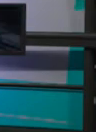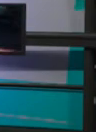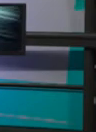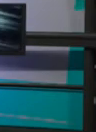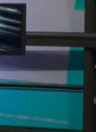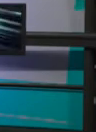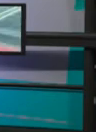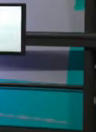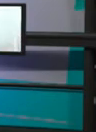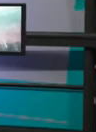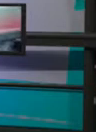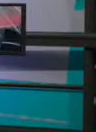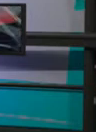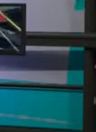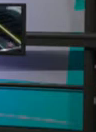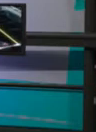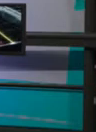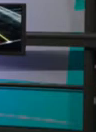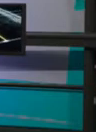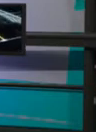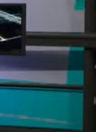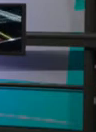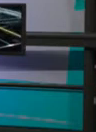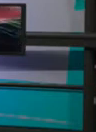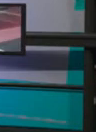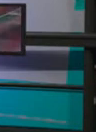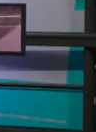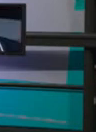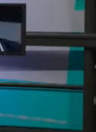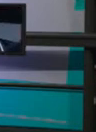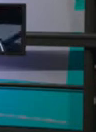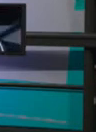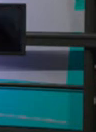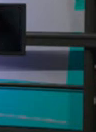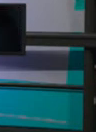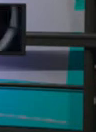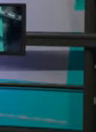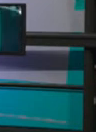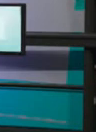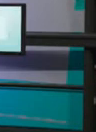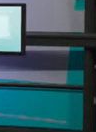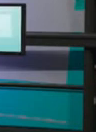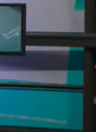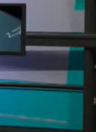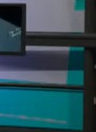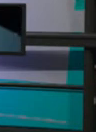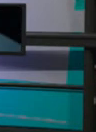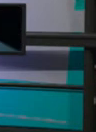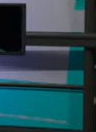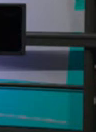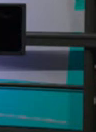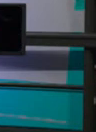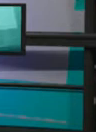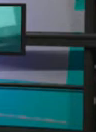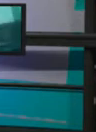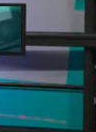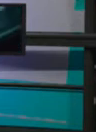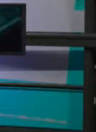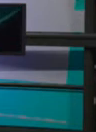жаңалықтар орын алды, аптаның айшықты оқиғалары қандай? Бұл турасында алдағы жарты сағат көлемінде баяндайтын боламыз. Алдымен аптаға арқау болған